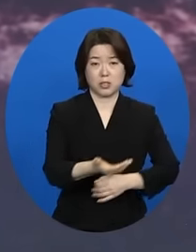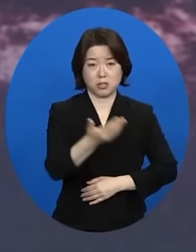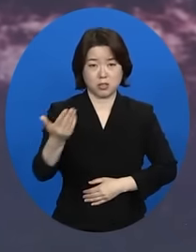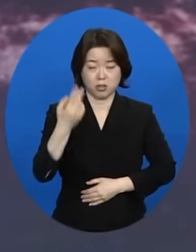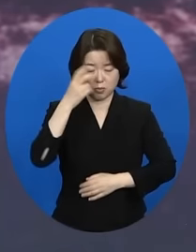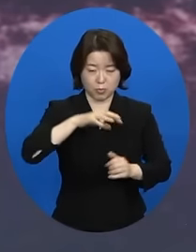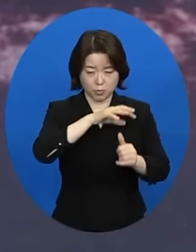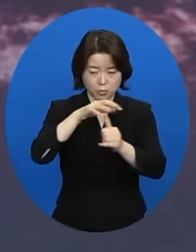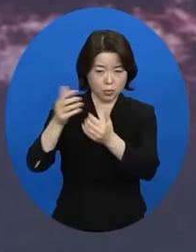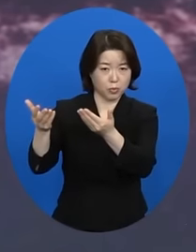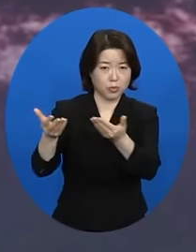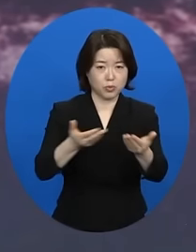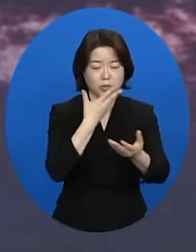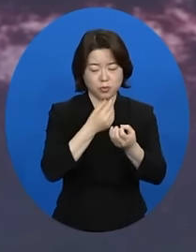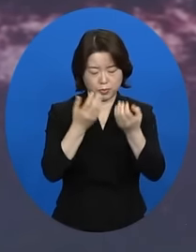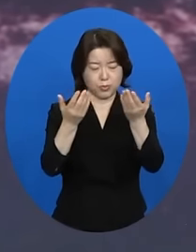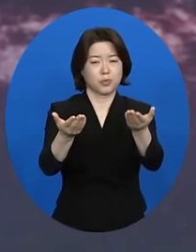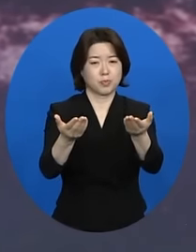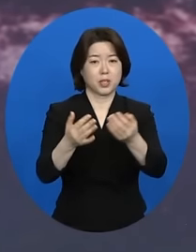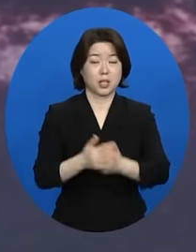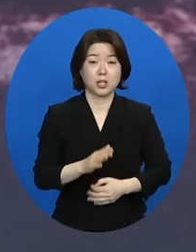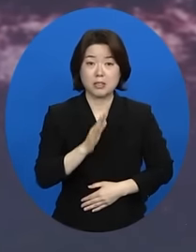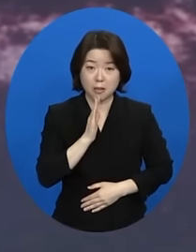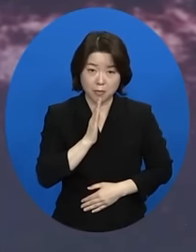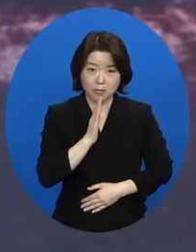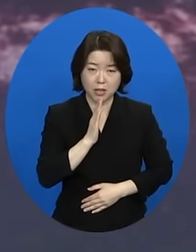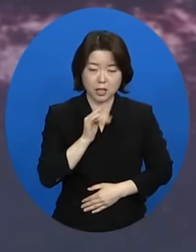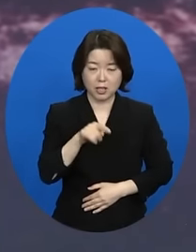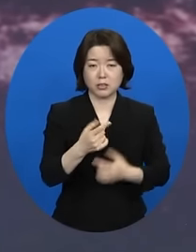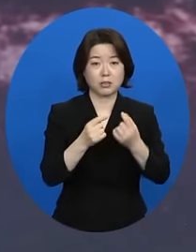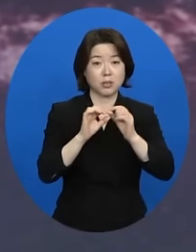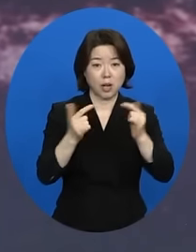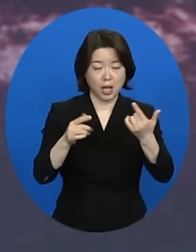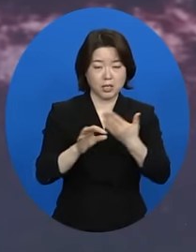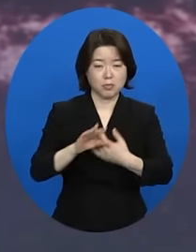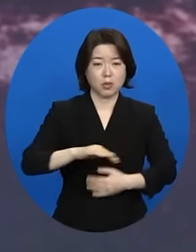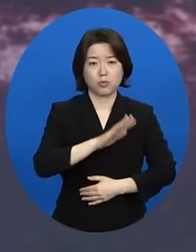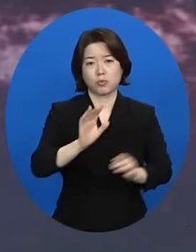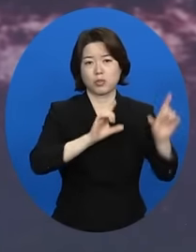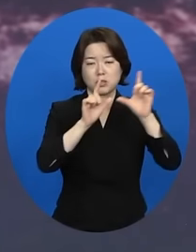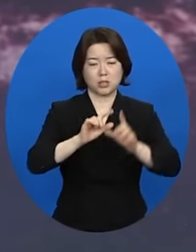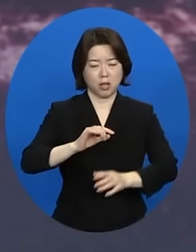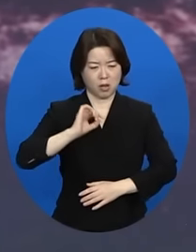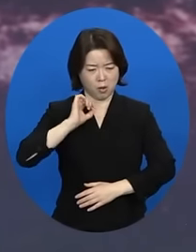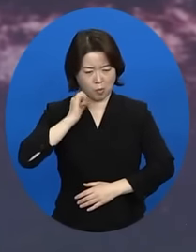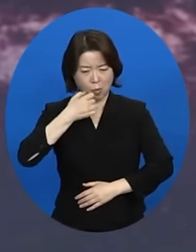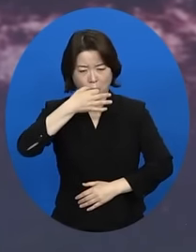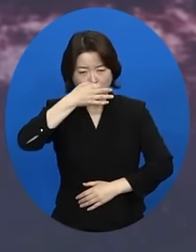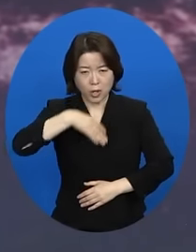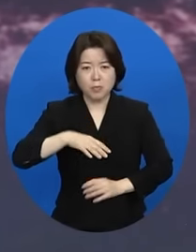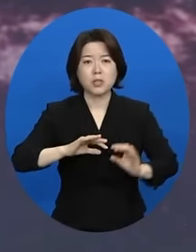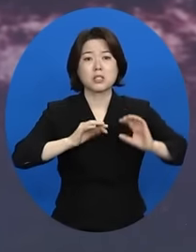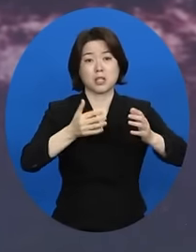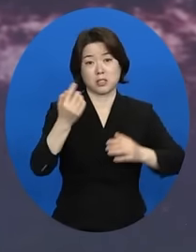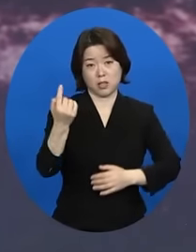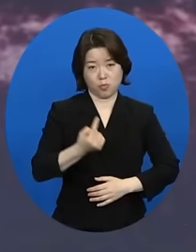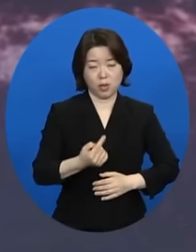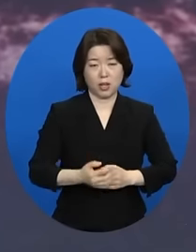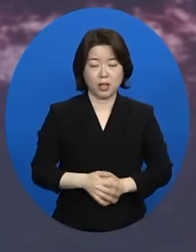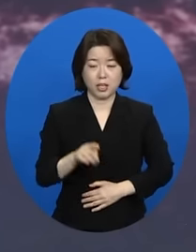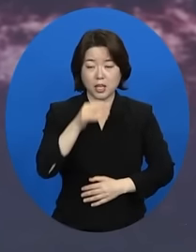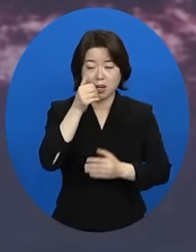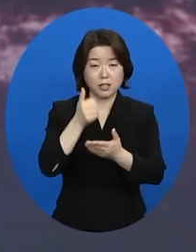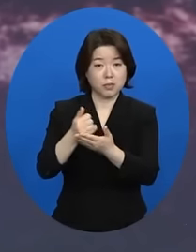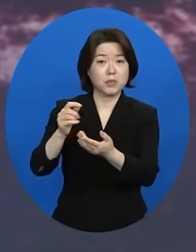지키시고 보호해 주시기를 축복합니다. 정말 그렇지 않고서는 우리가 살아갈 수 없는 세상이에요. 그러니까 이런 범죄에 대해서